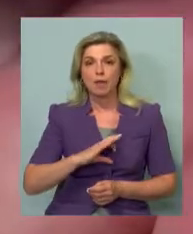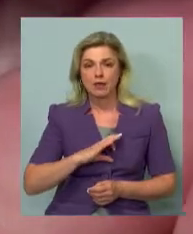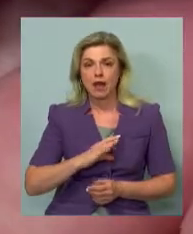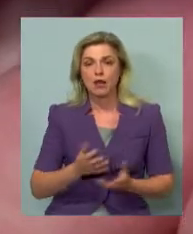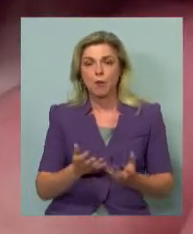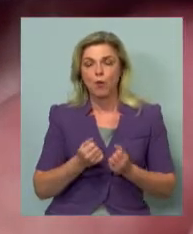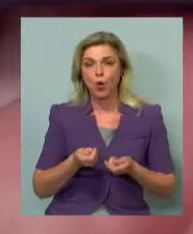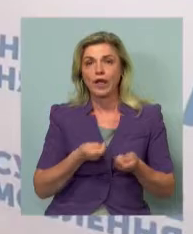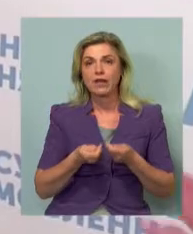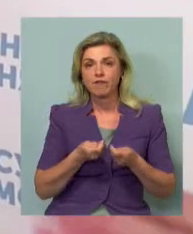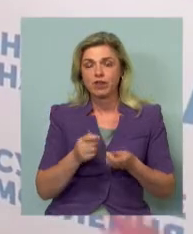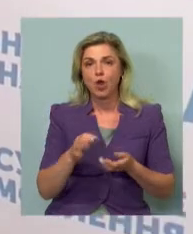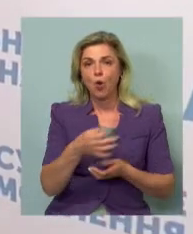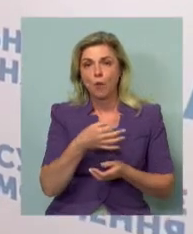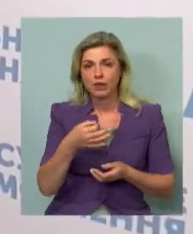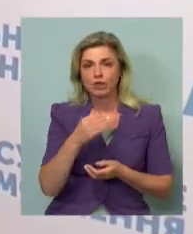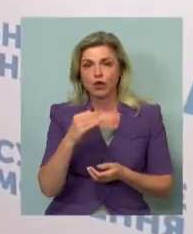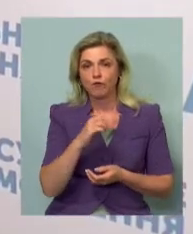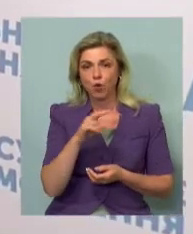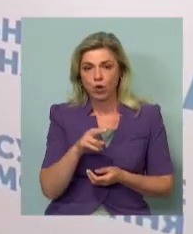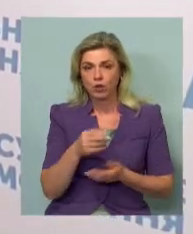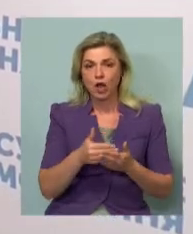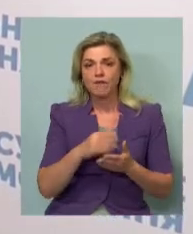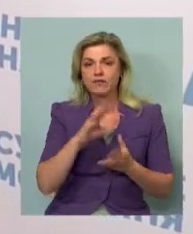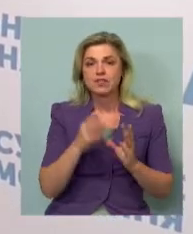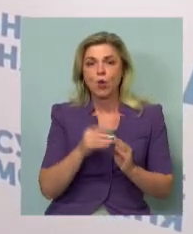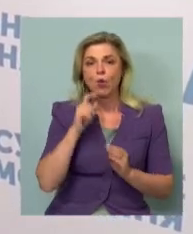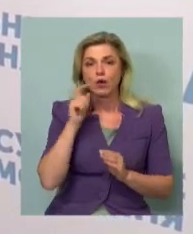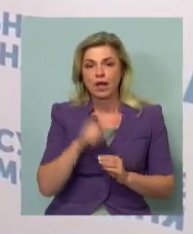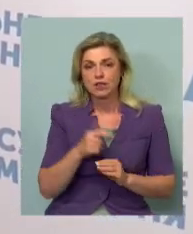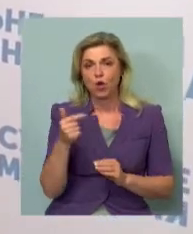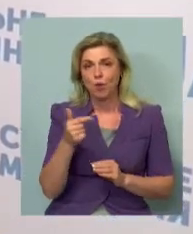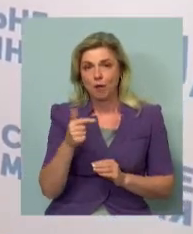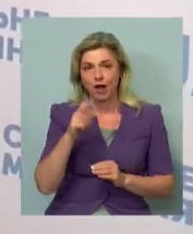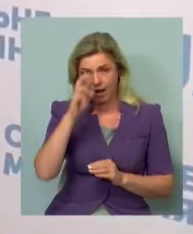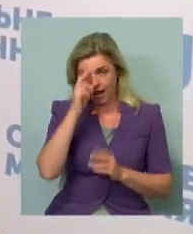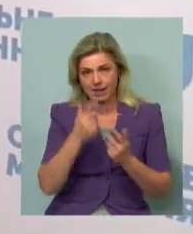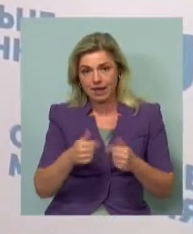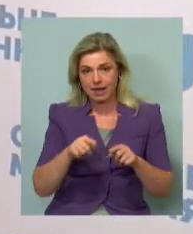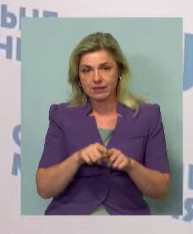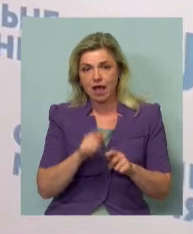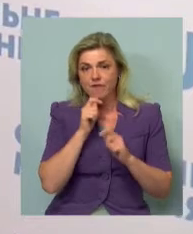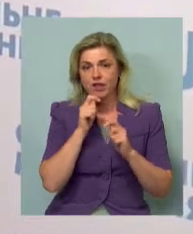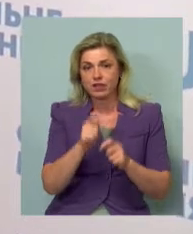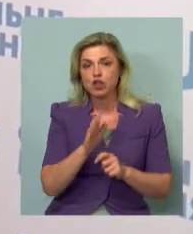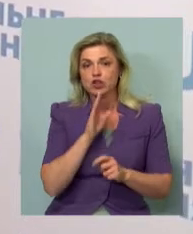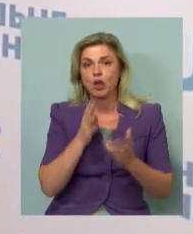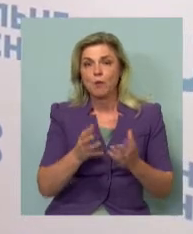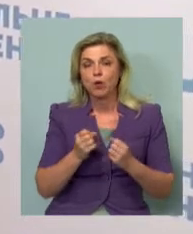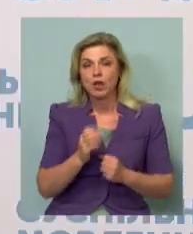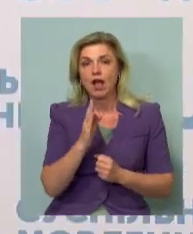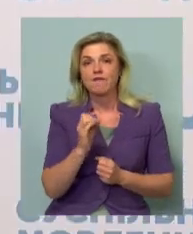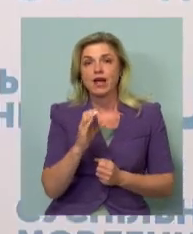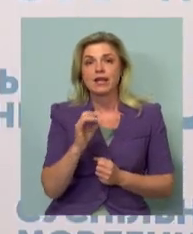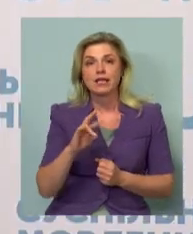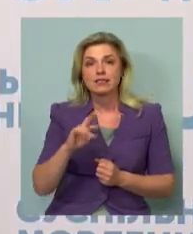керівниця обласного благодійного фонду «Доброта і довіра» від Всеукраїнського об'єднання громадян країна. Відзнаку за благодійність жінка отримала у вересні цього